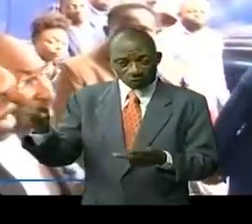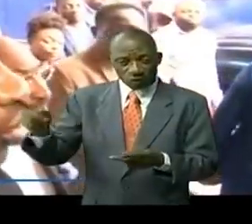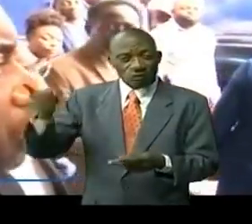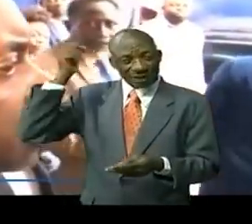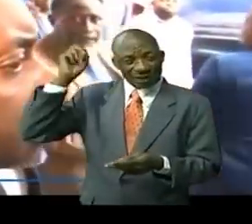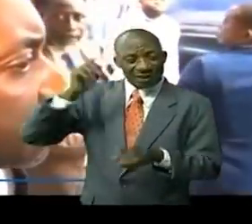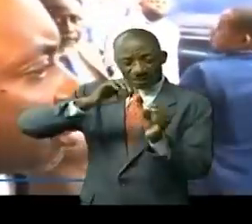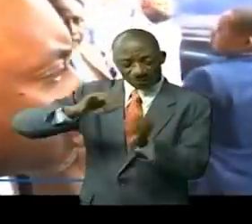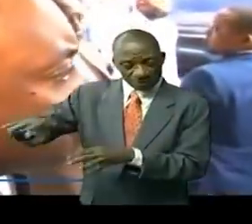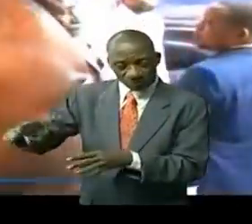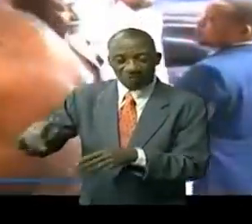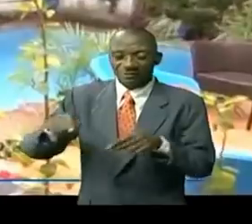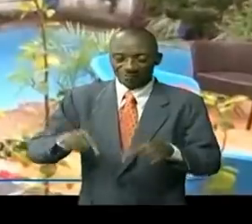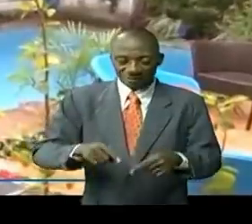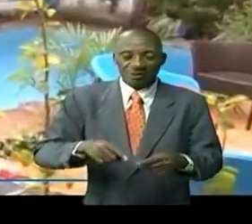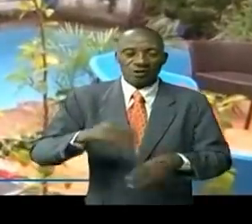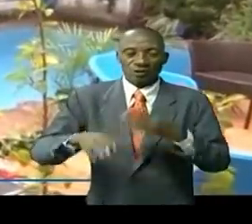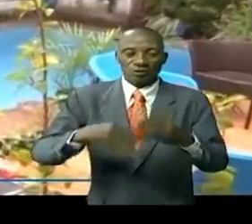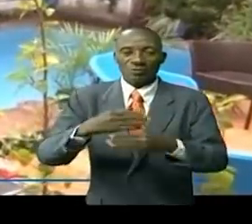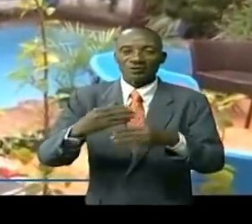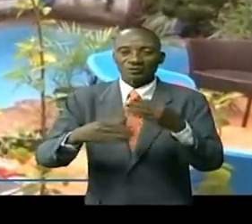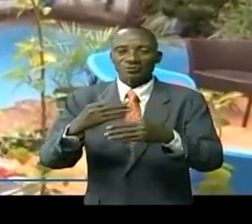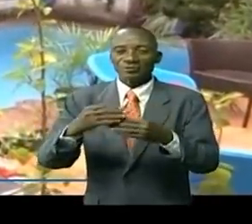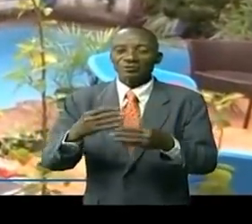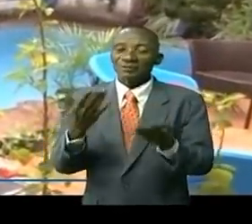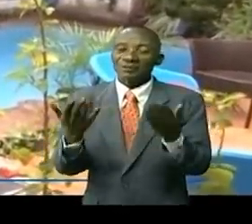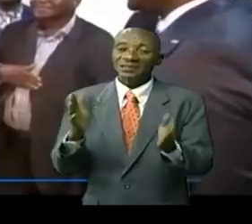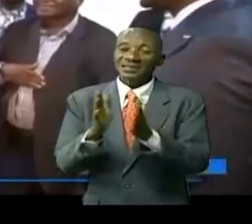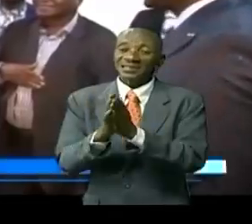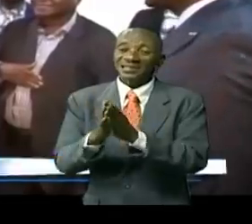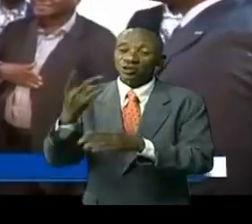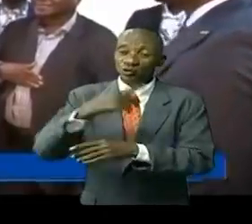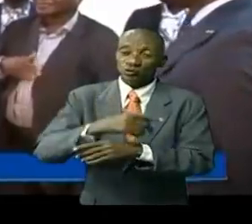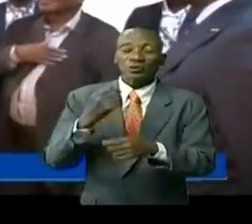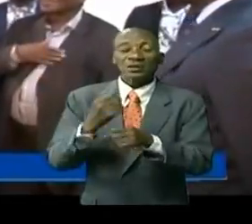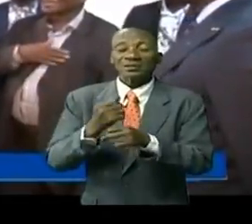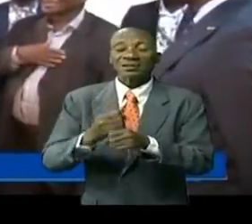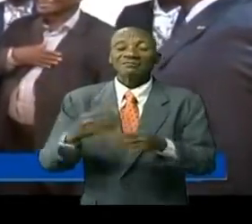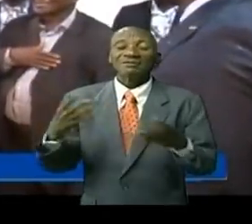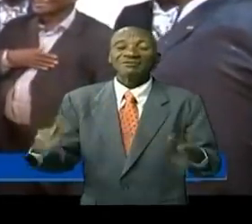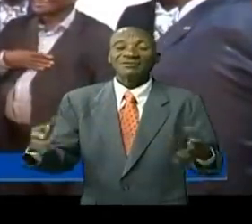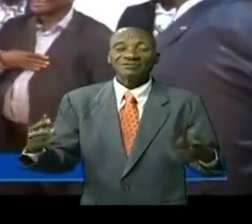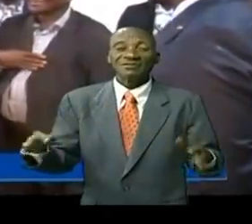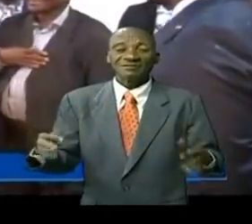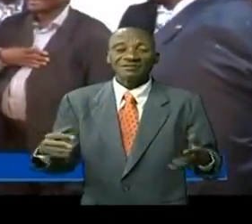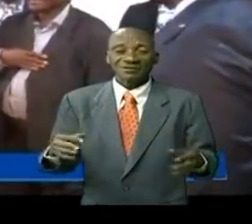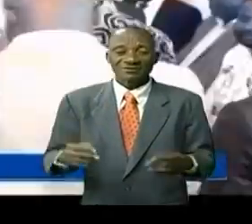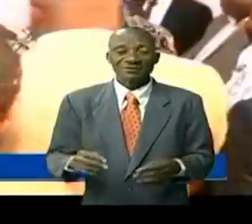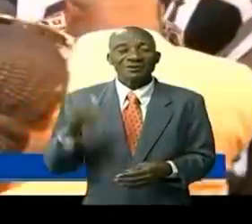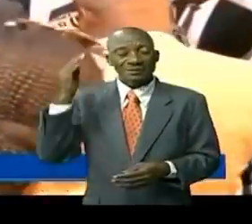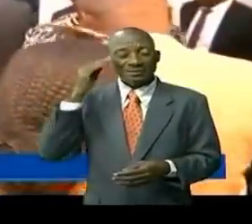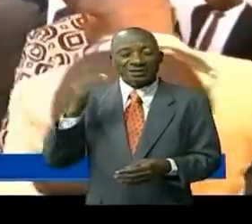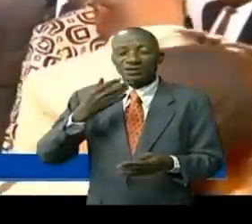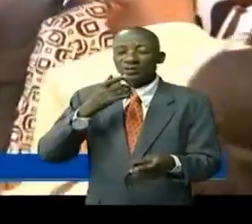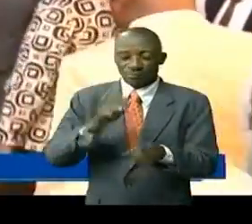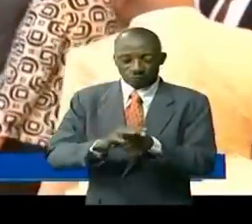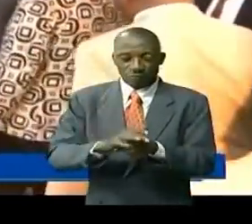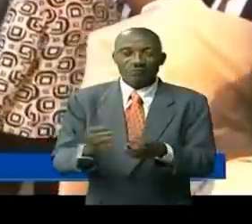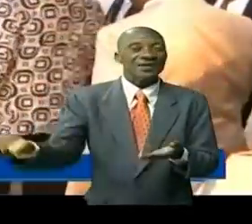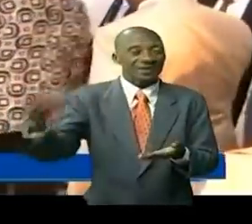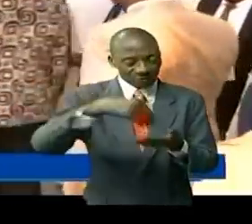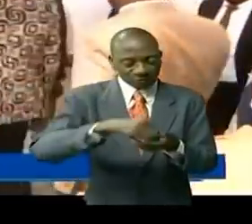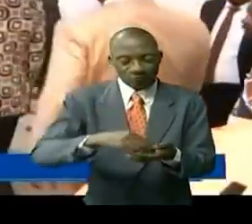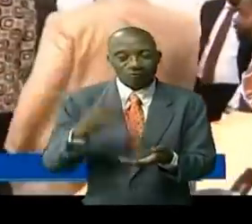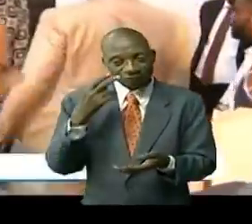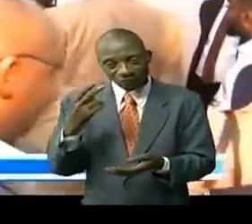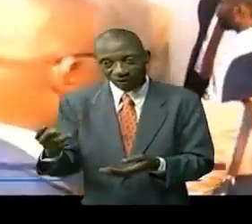de l'Anselé pourront s'achever d'ici 10 jours. Moderon Simba Matondo promet de revenir très prochainement pour la